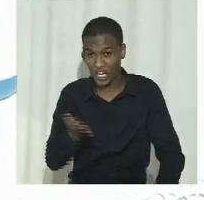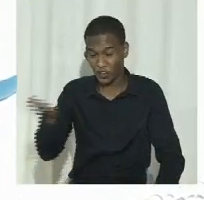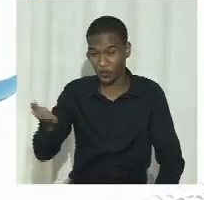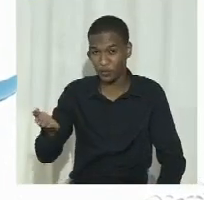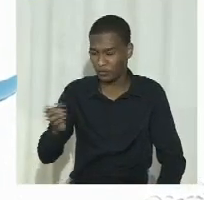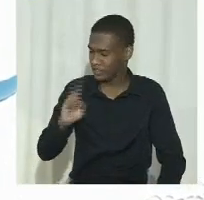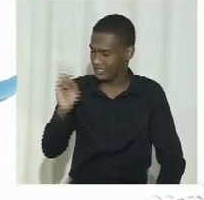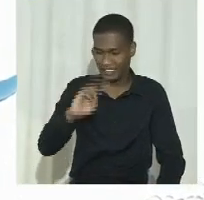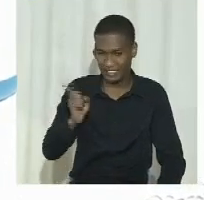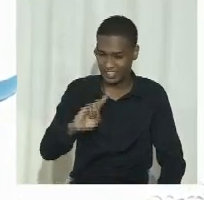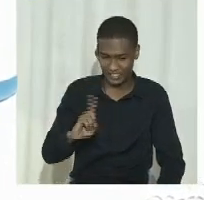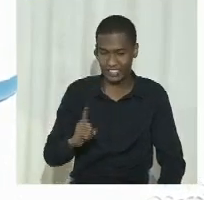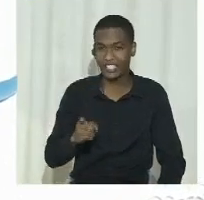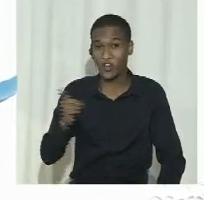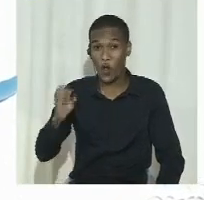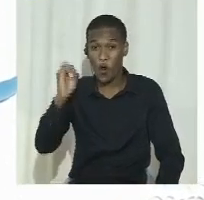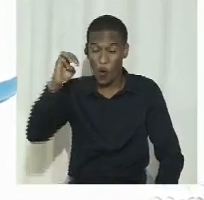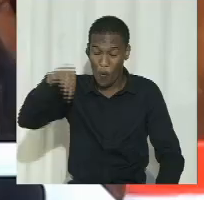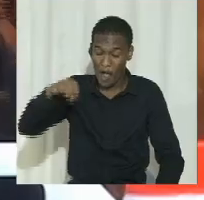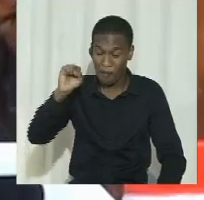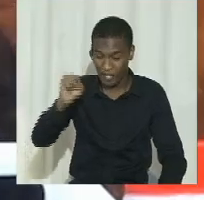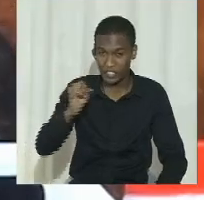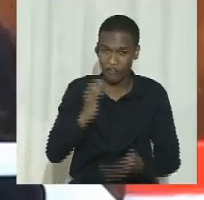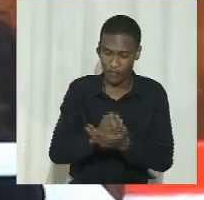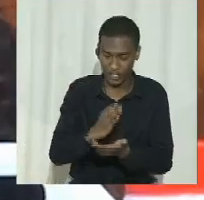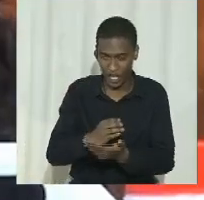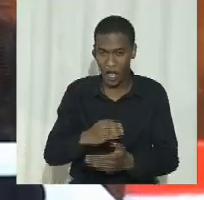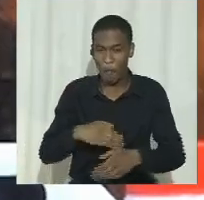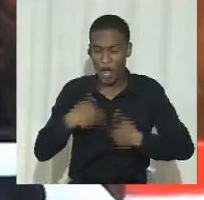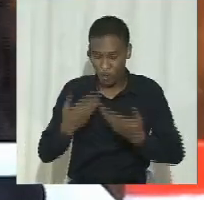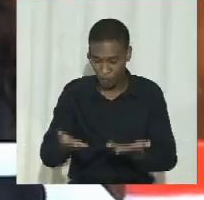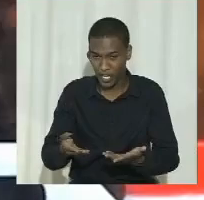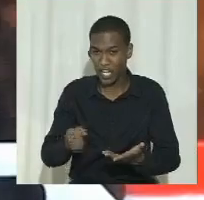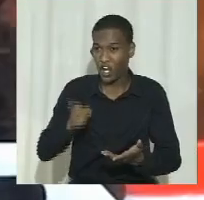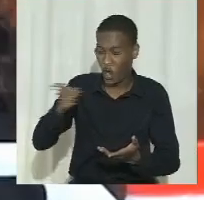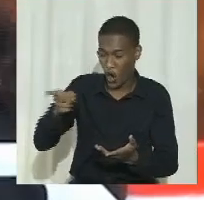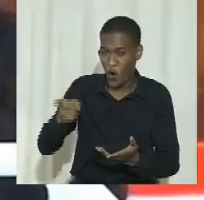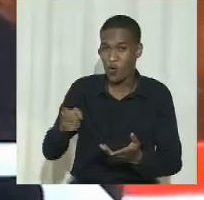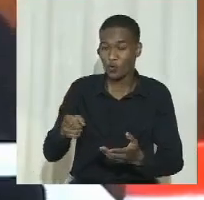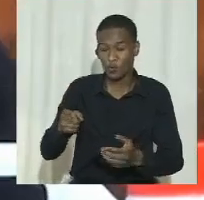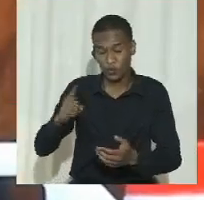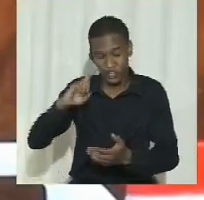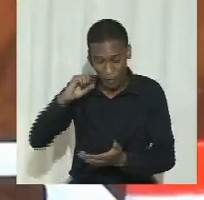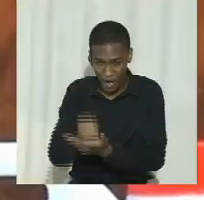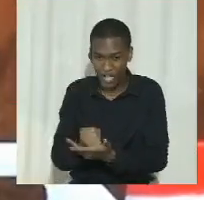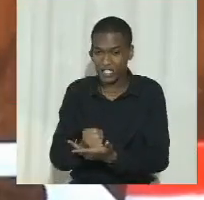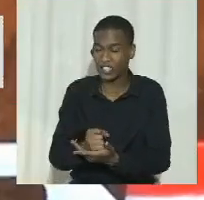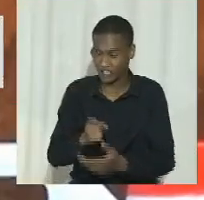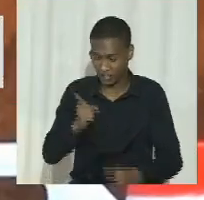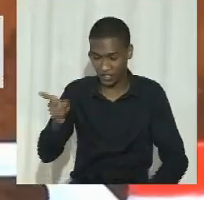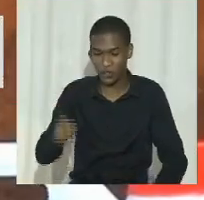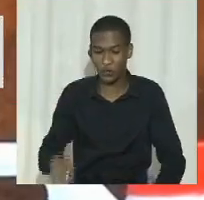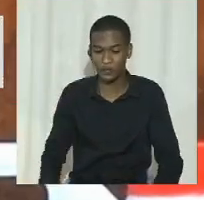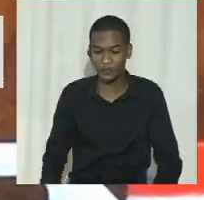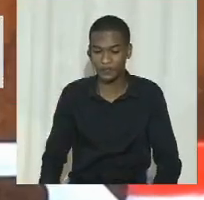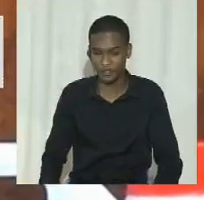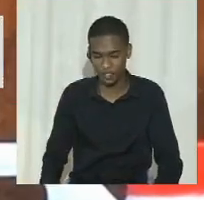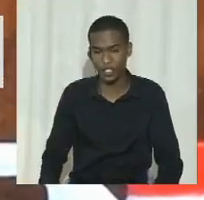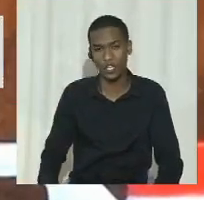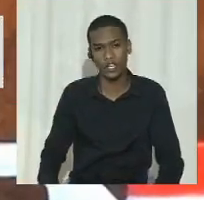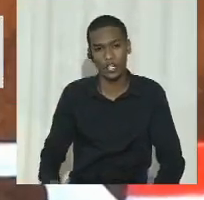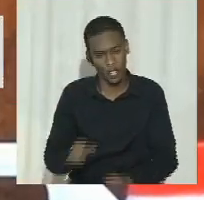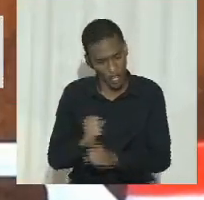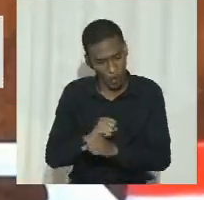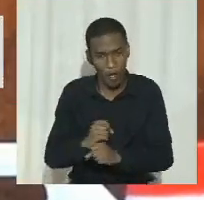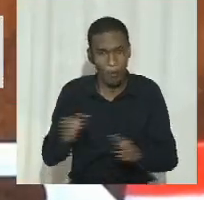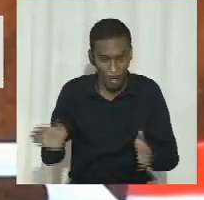ilay fenitra napetraky ny OMS ka mety hisy voka-dratsy amin'ny fahasalamana. Atahorana ny amin'ny fahasalamana aloha